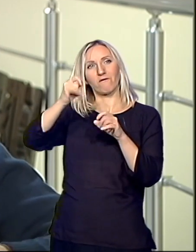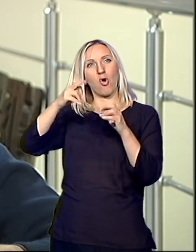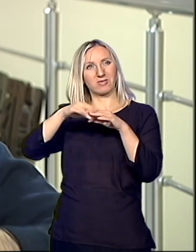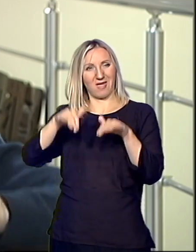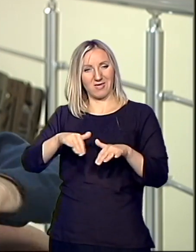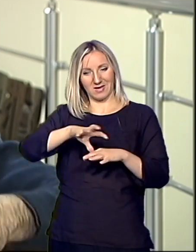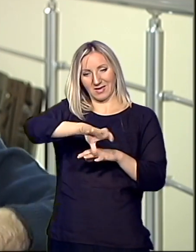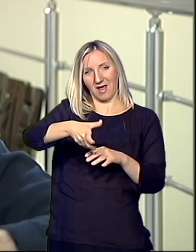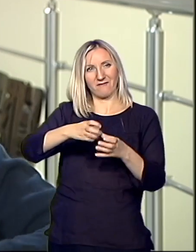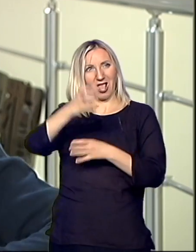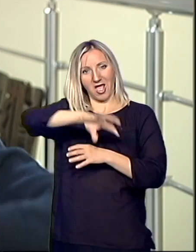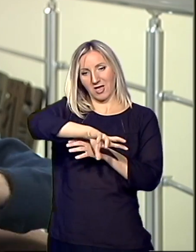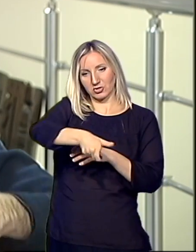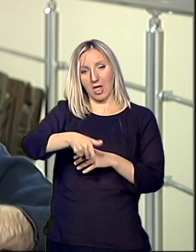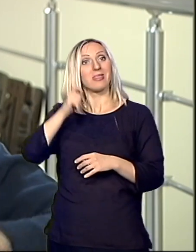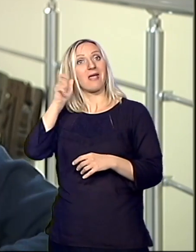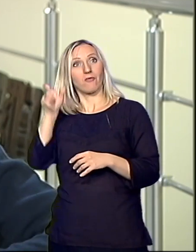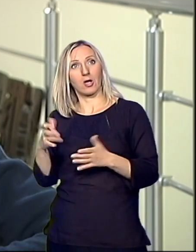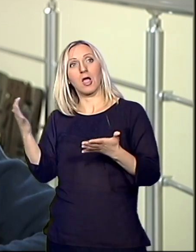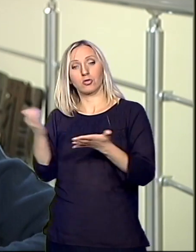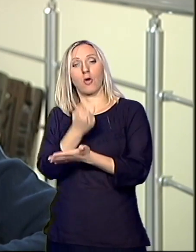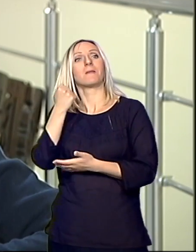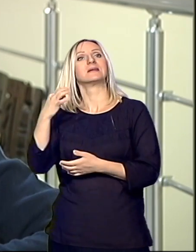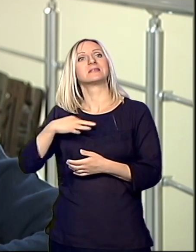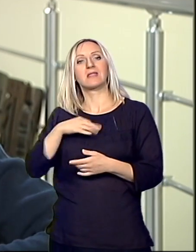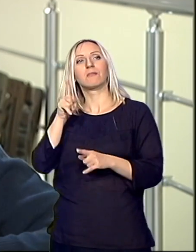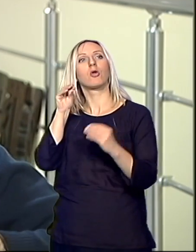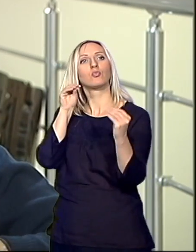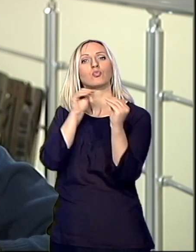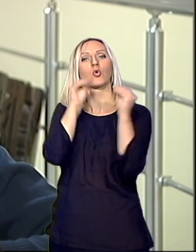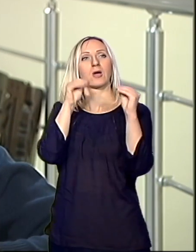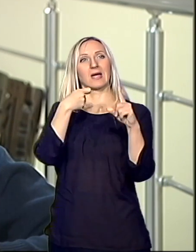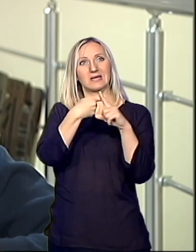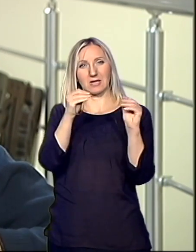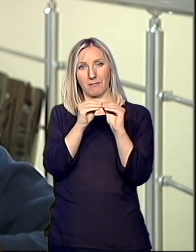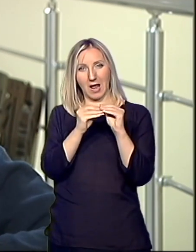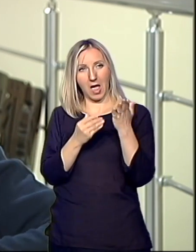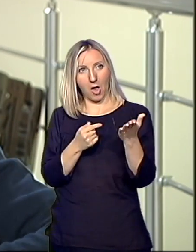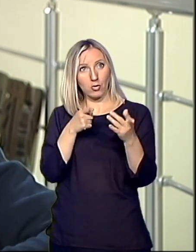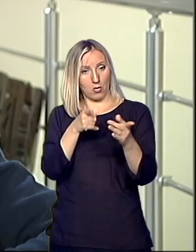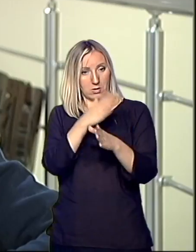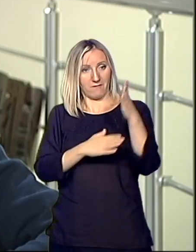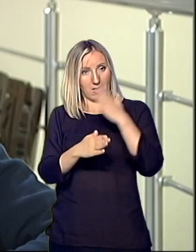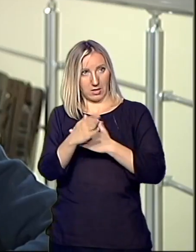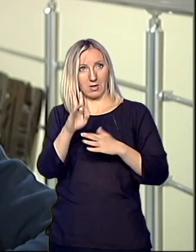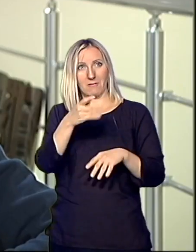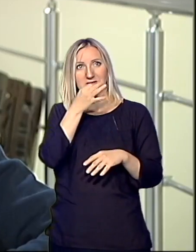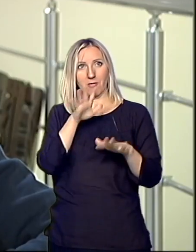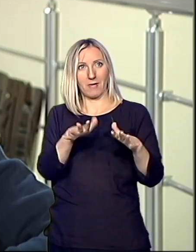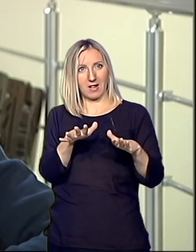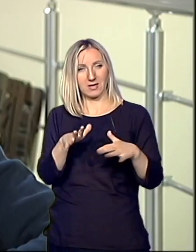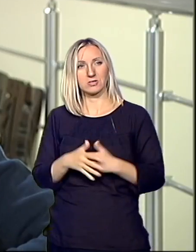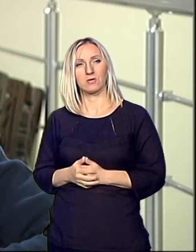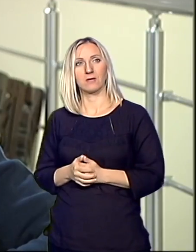devojka dobija zadatak, tako se boca okrene, da poljubi Kristija Brauna, invalida koji boluje od